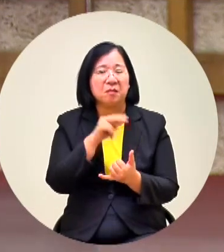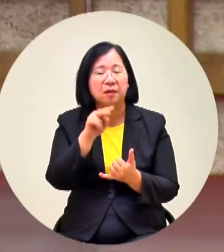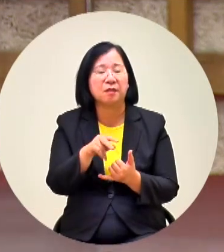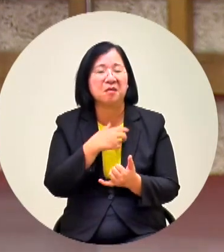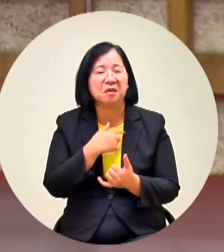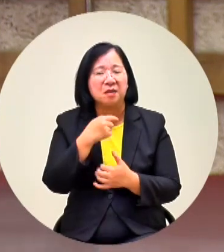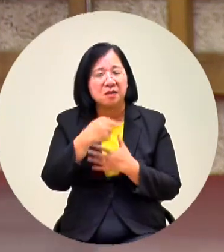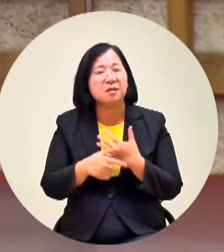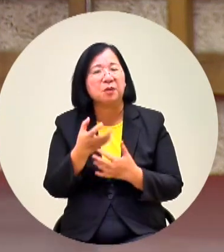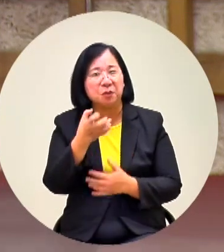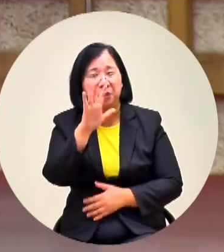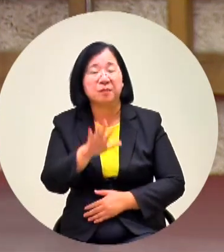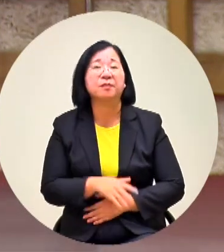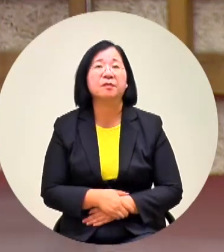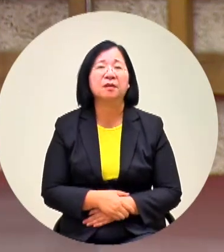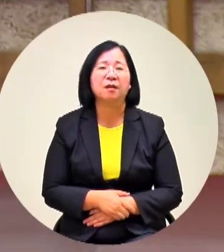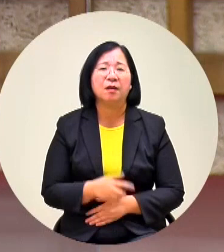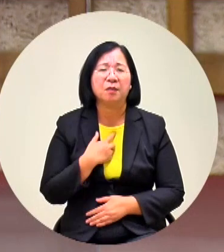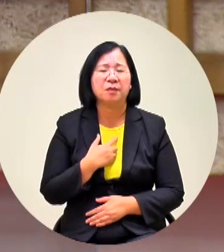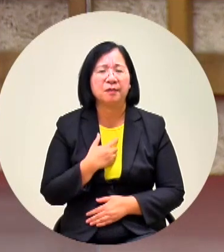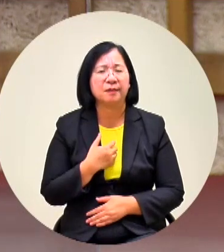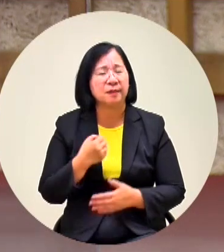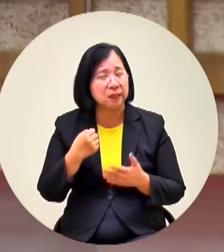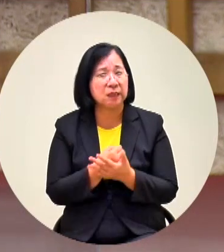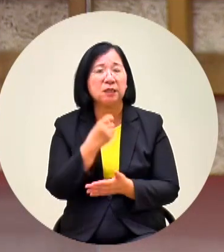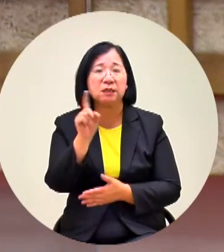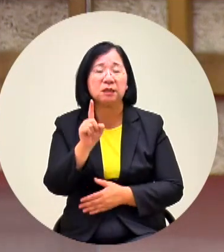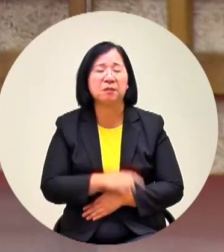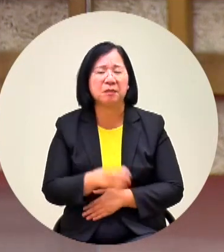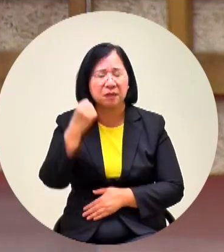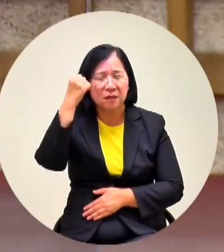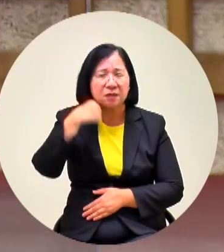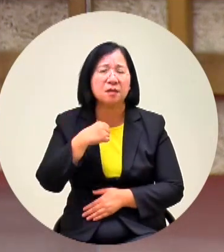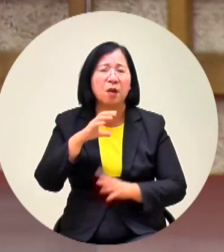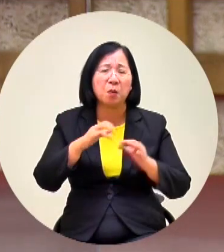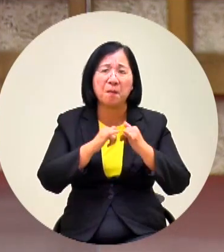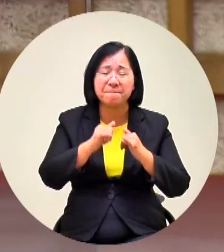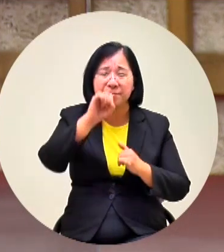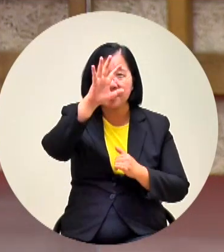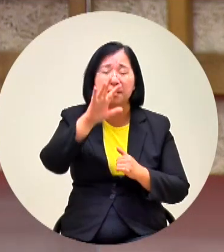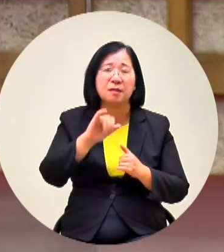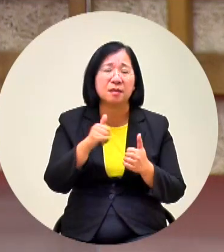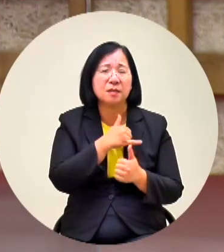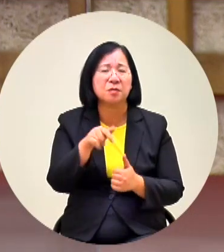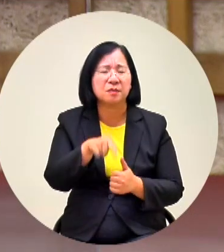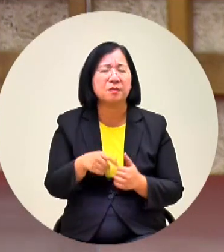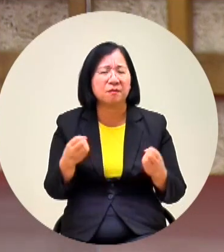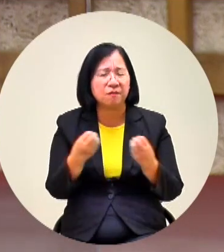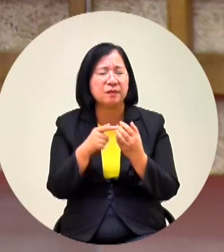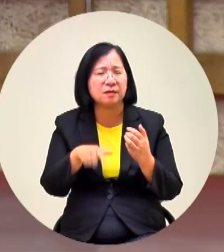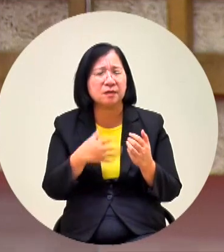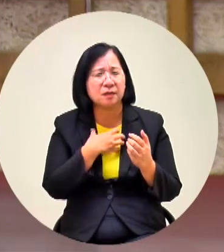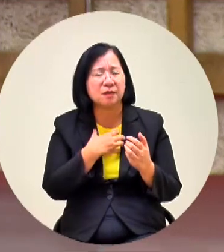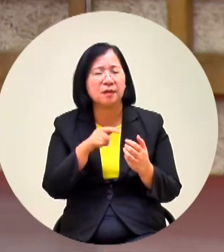很遗憾的是，看到早上居然有国民党议员把这样的灾难拿来到高雄说，如果高